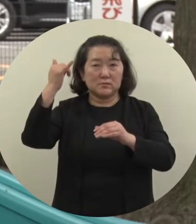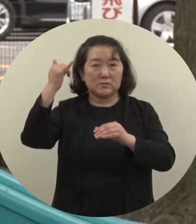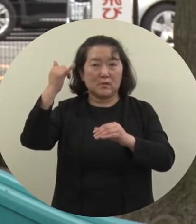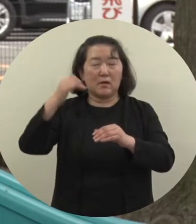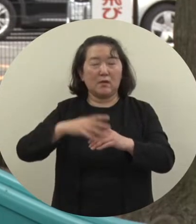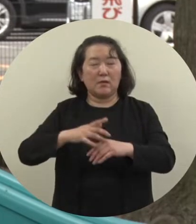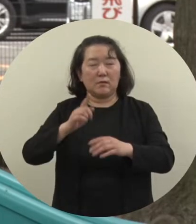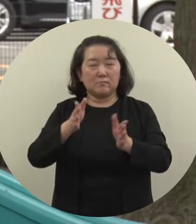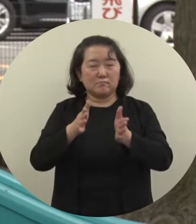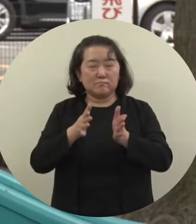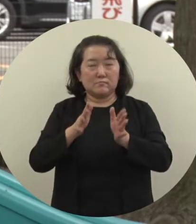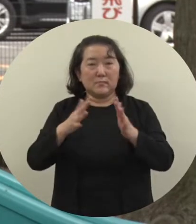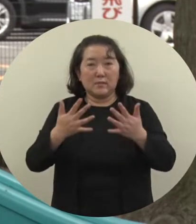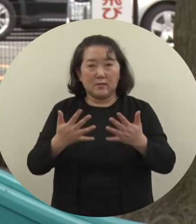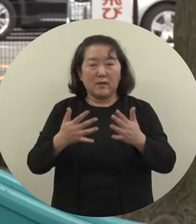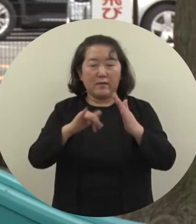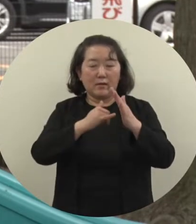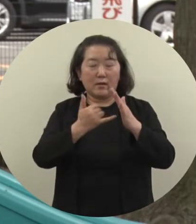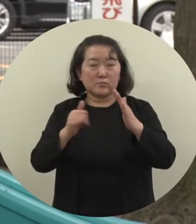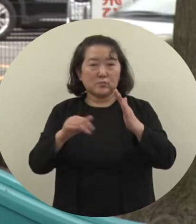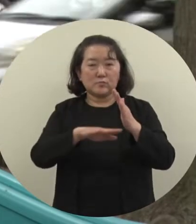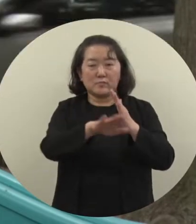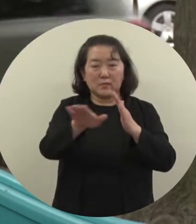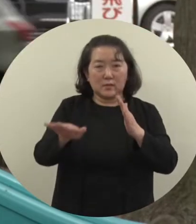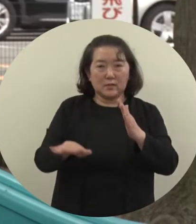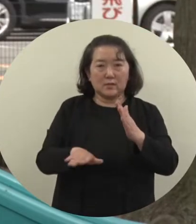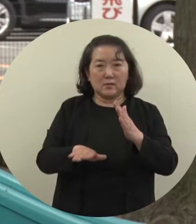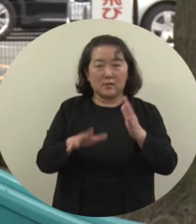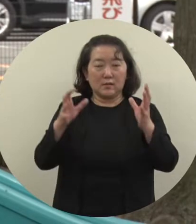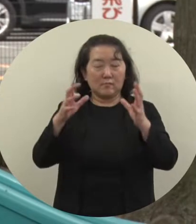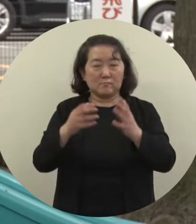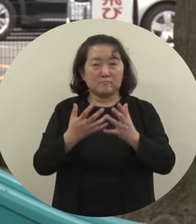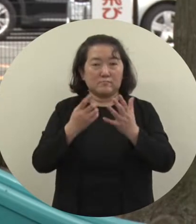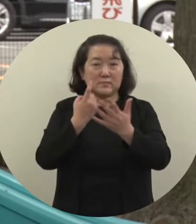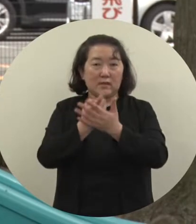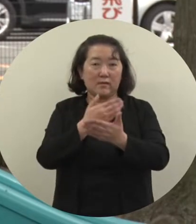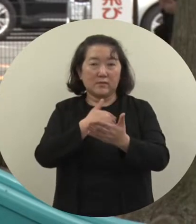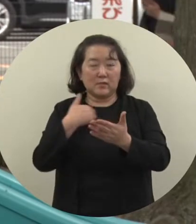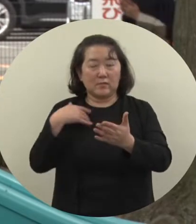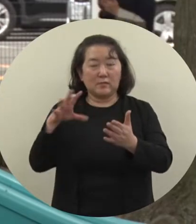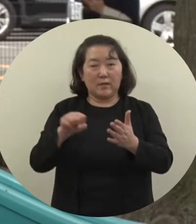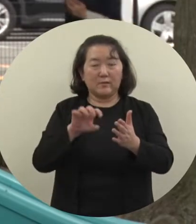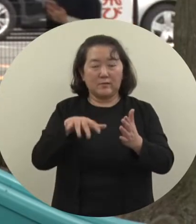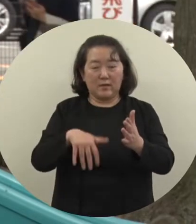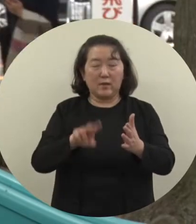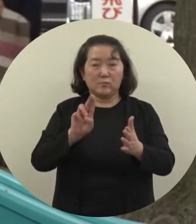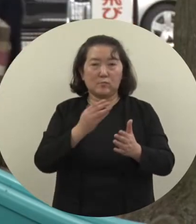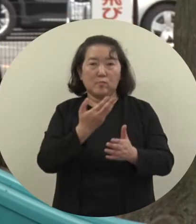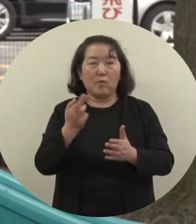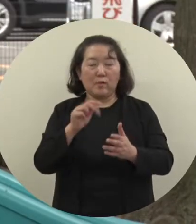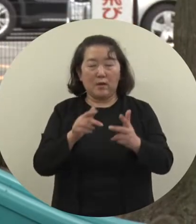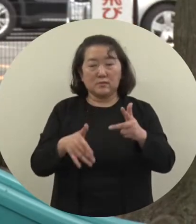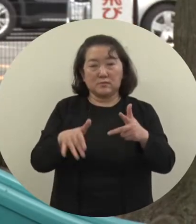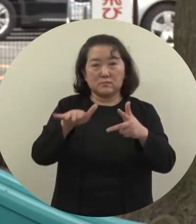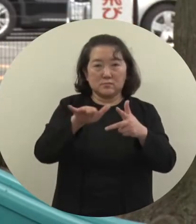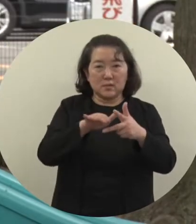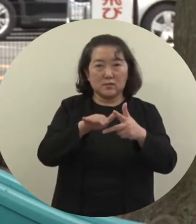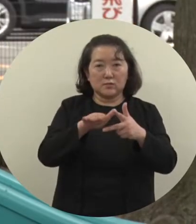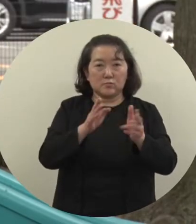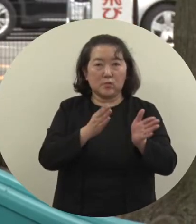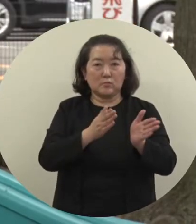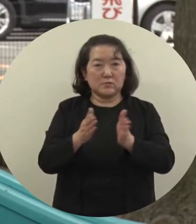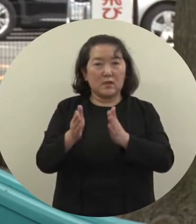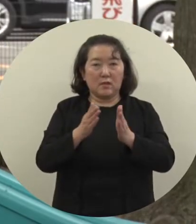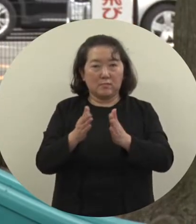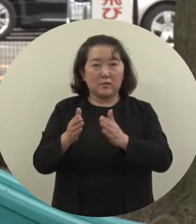母さんが気遅れすることなく家族みんなで訪れることのできる今治版ネウボラの収穫施